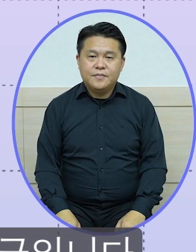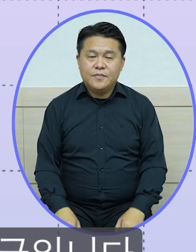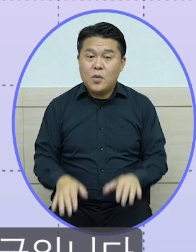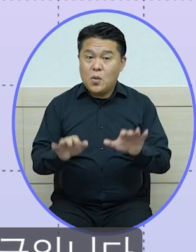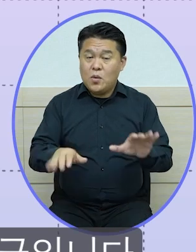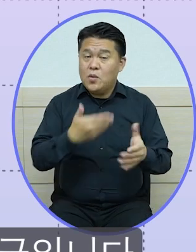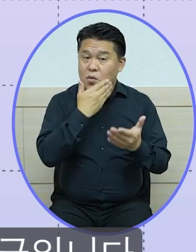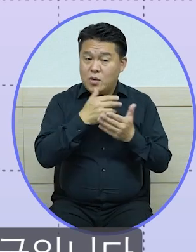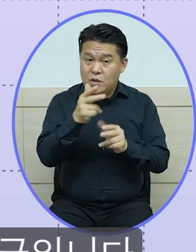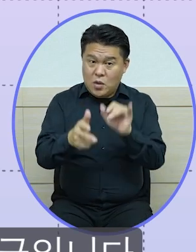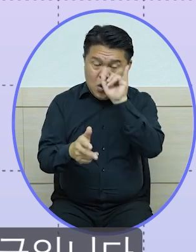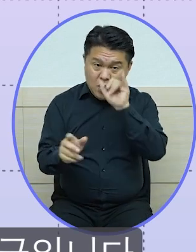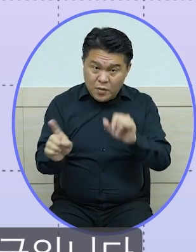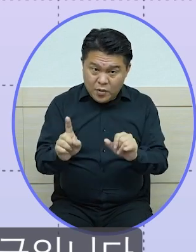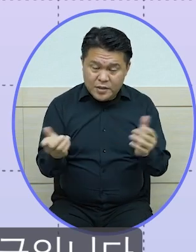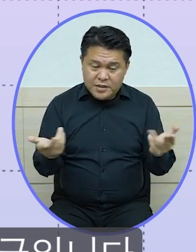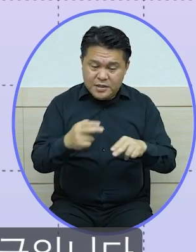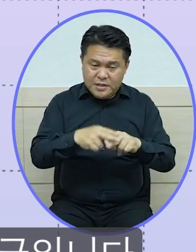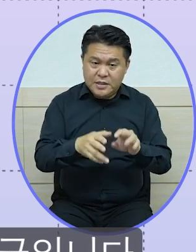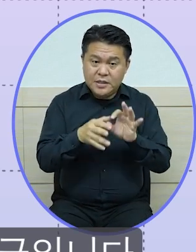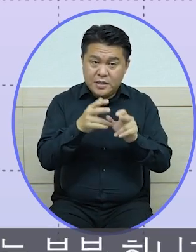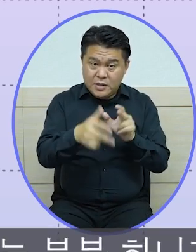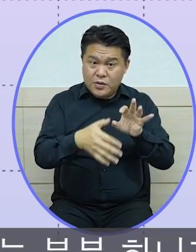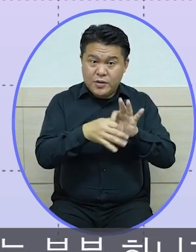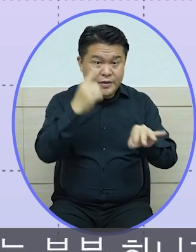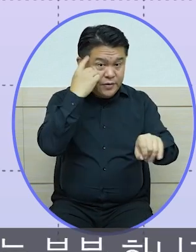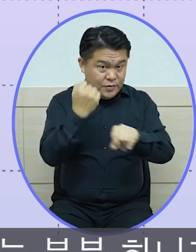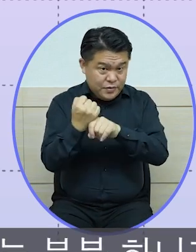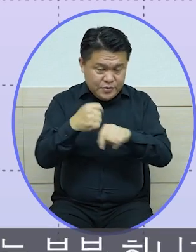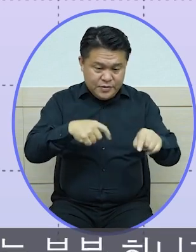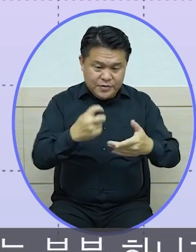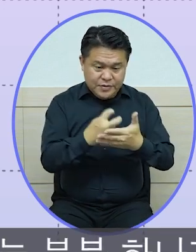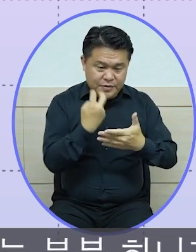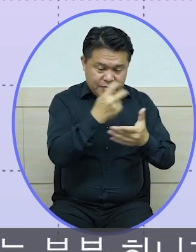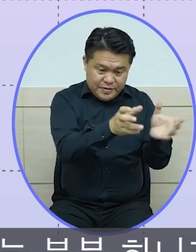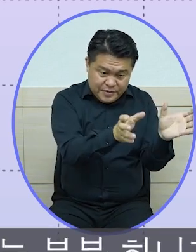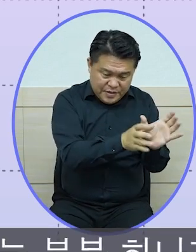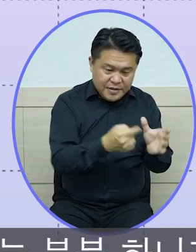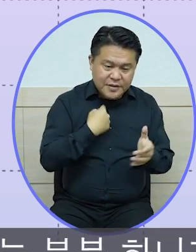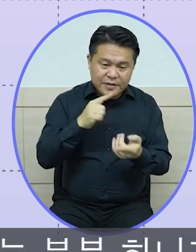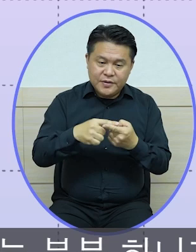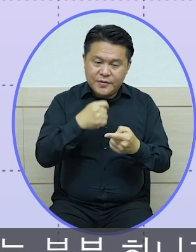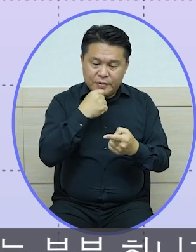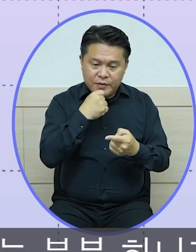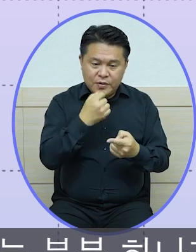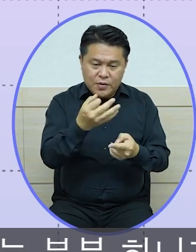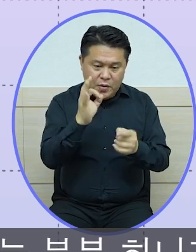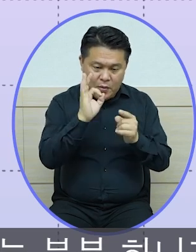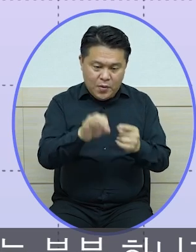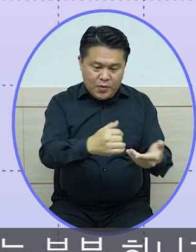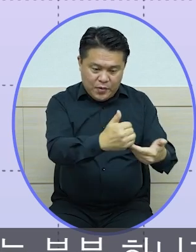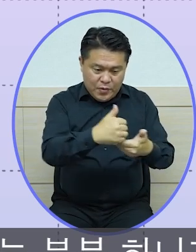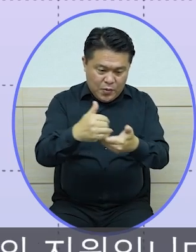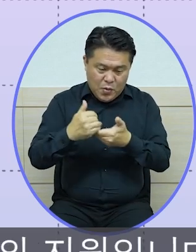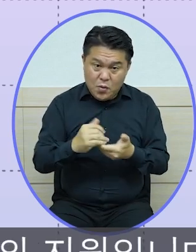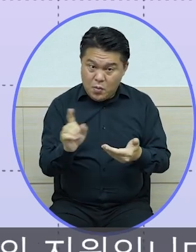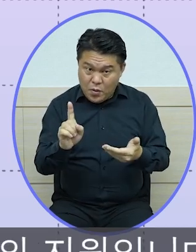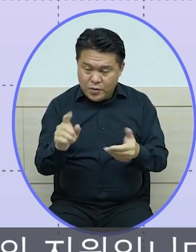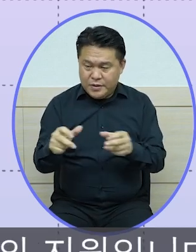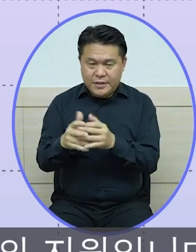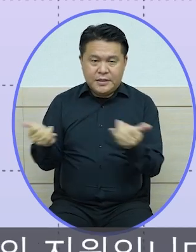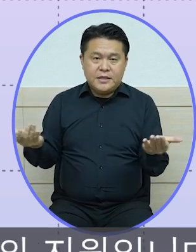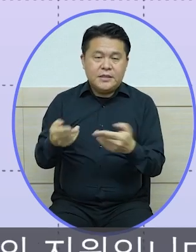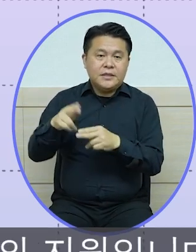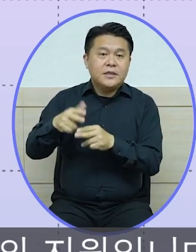올해 중요한 사업 중 하나는 일자리 사업 관련 연구입니다. 정책 모니터링단, 만족도조사 등에서 가장 많이 제안해주는 부분 하나가 장애